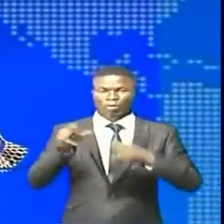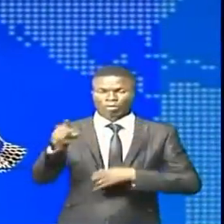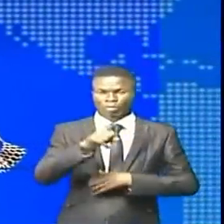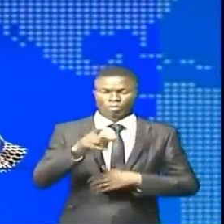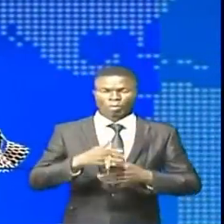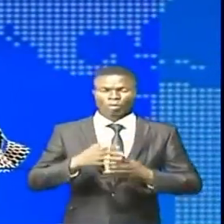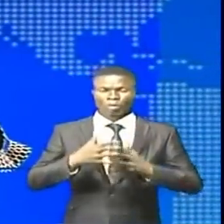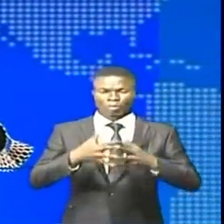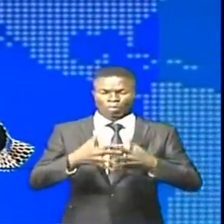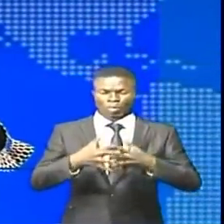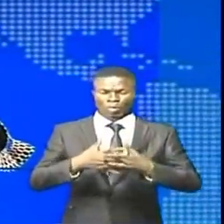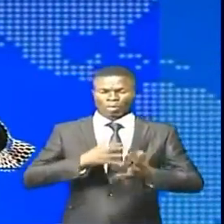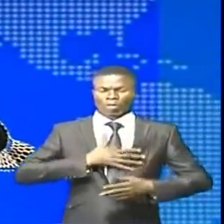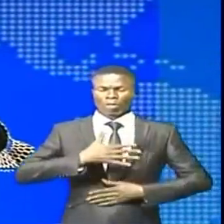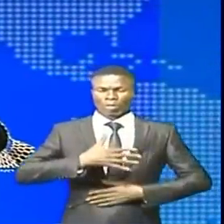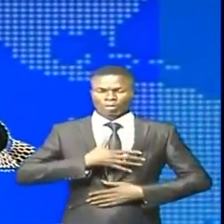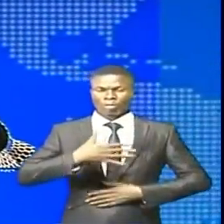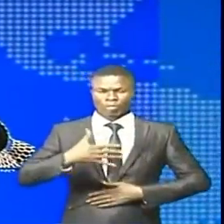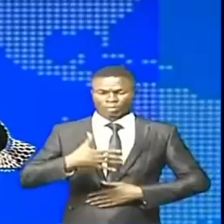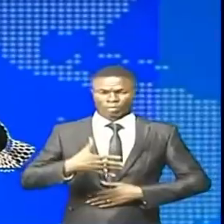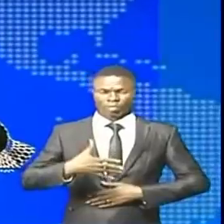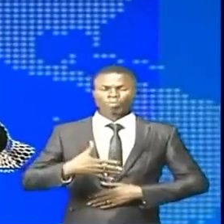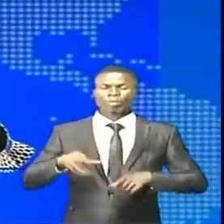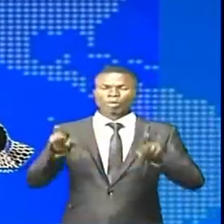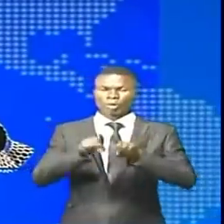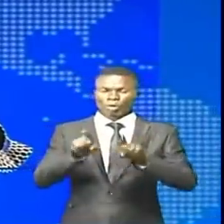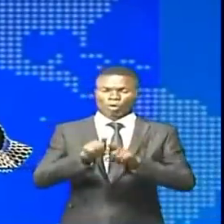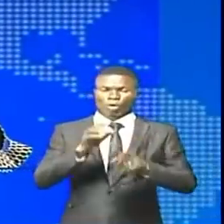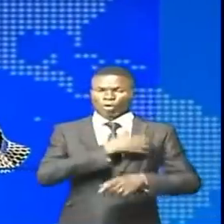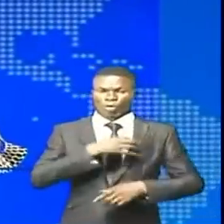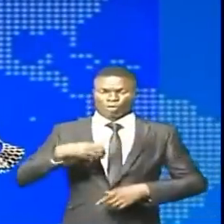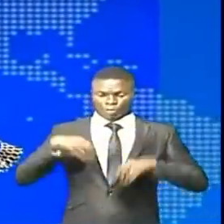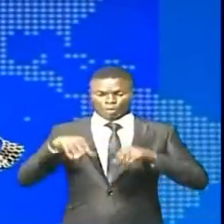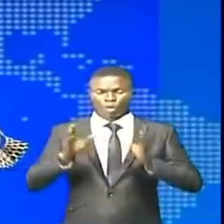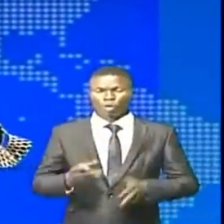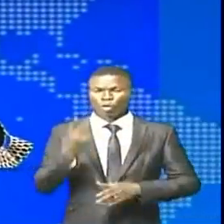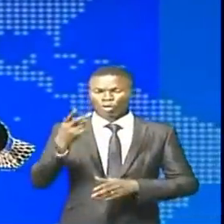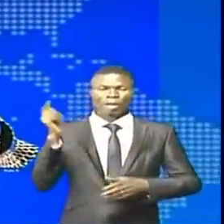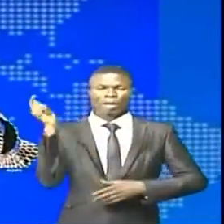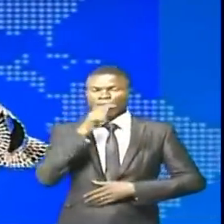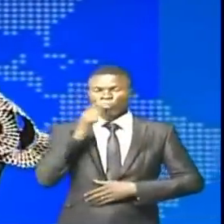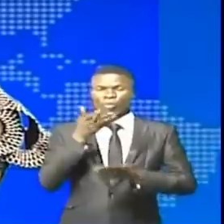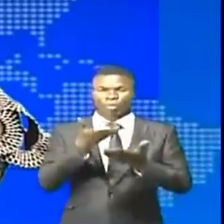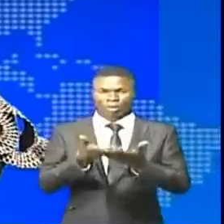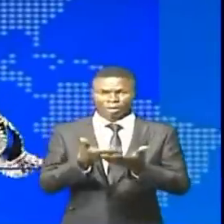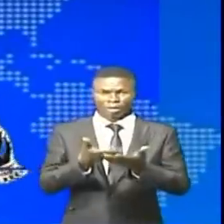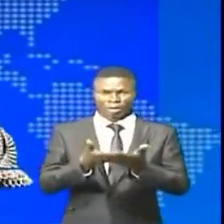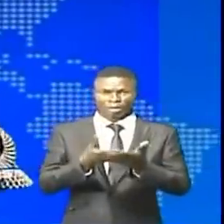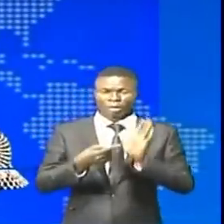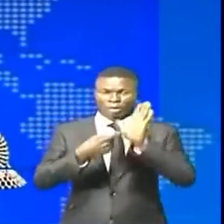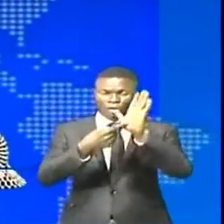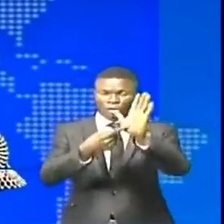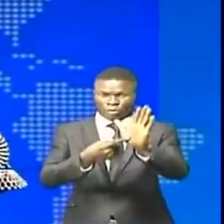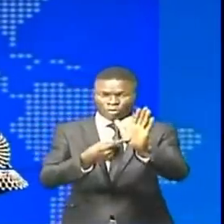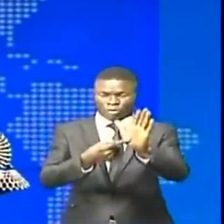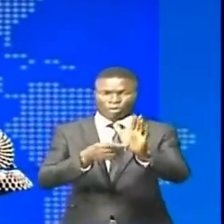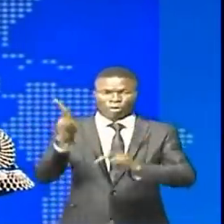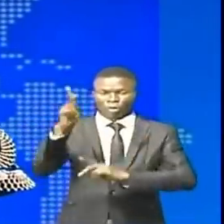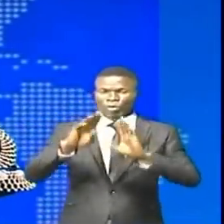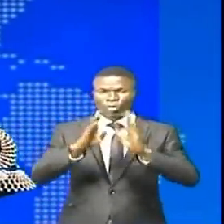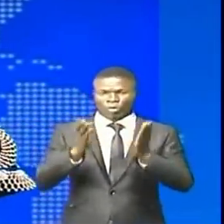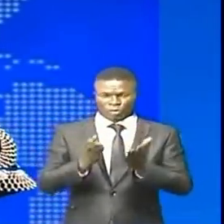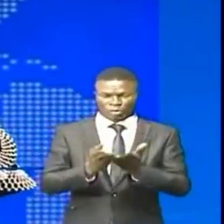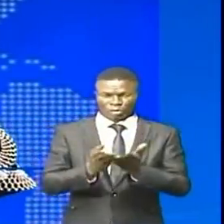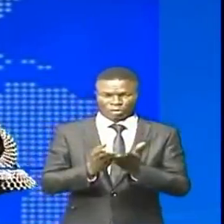médine congo c'est dans les standards aussi une prouesse de deux femmes ingénieures congolaise il a été présenté au public après